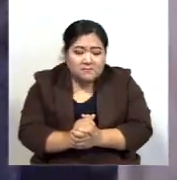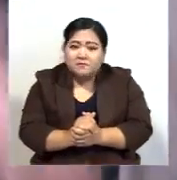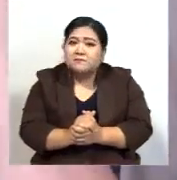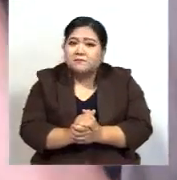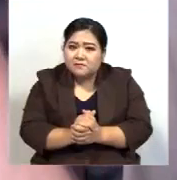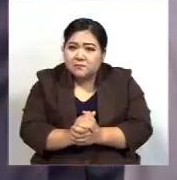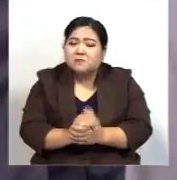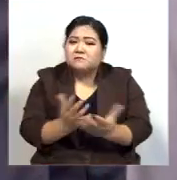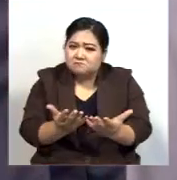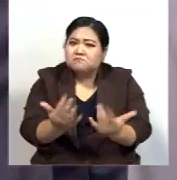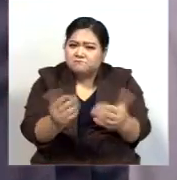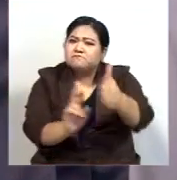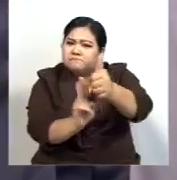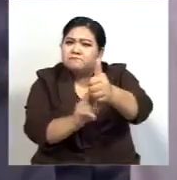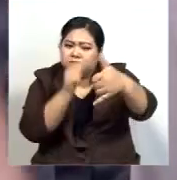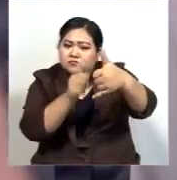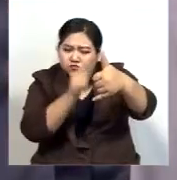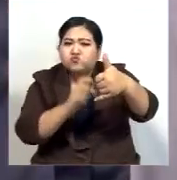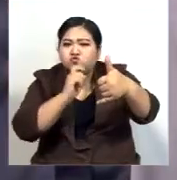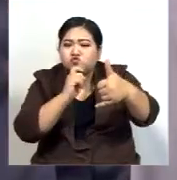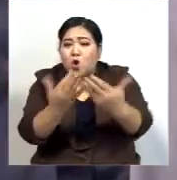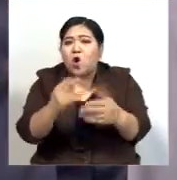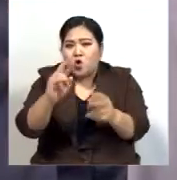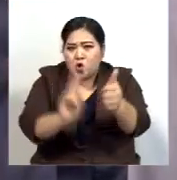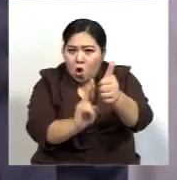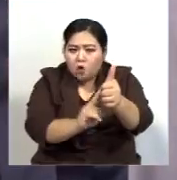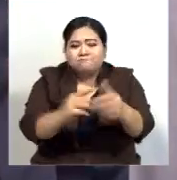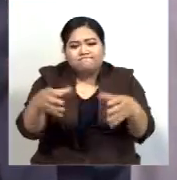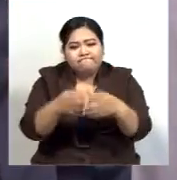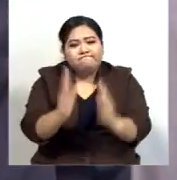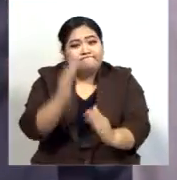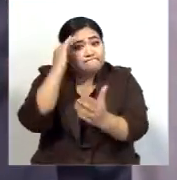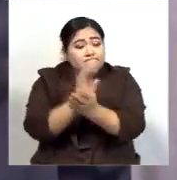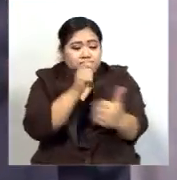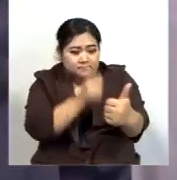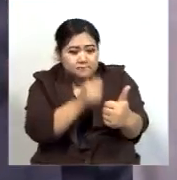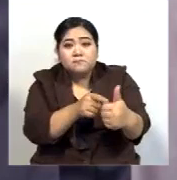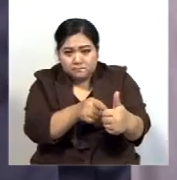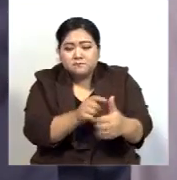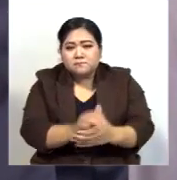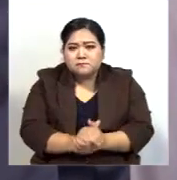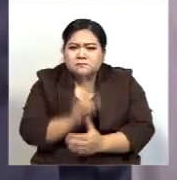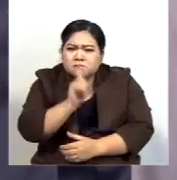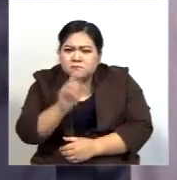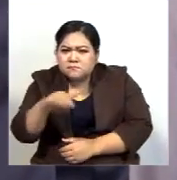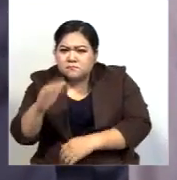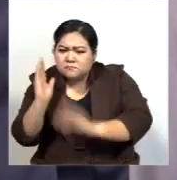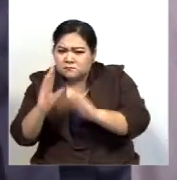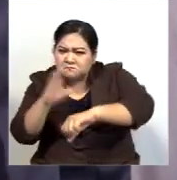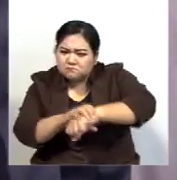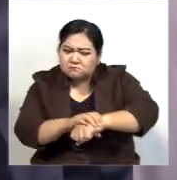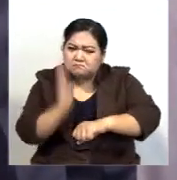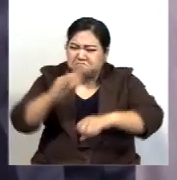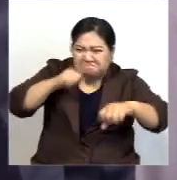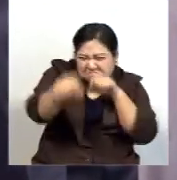ก็เดี๋ยวมอบให้ท่านรองสุวัฒน์ท่านชัยวัฒน์กับท่านสุชาติครับ แล้วช่วงที่ไปจับคุณเขาเนี่ยเขามีการจะต่อสู้ไหม